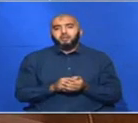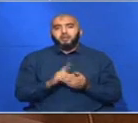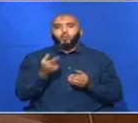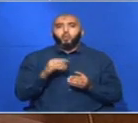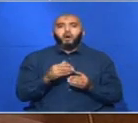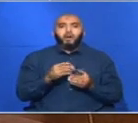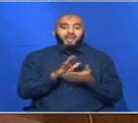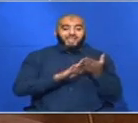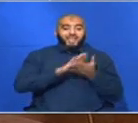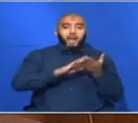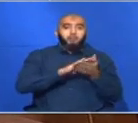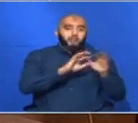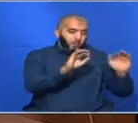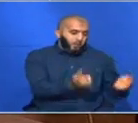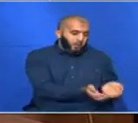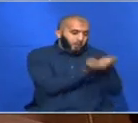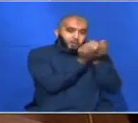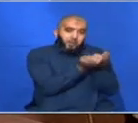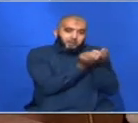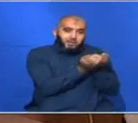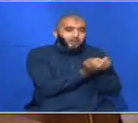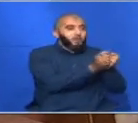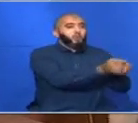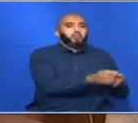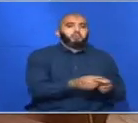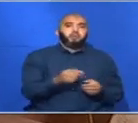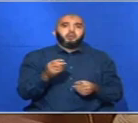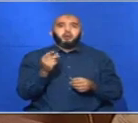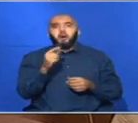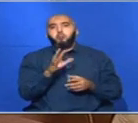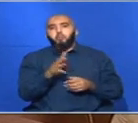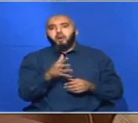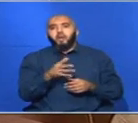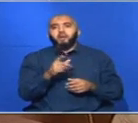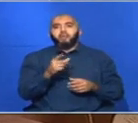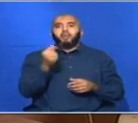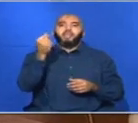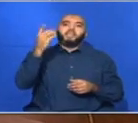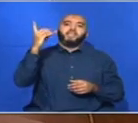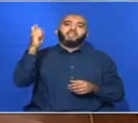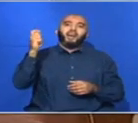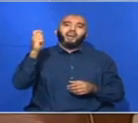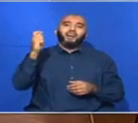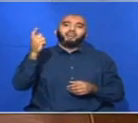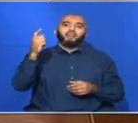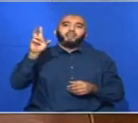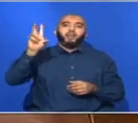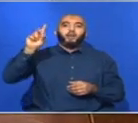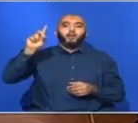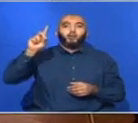اي كف من الطعام بالنقود الجزائريه تساوي ثلاث فراق وسلام على المرسلين والحمد لله رب